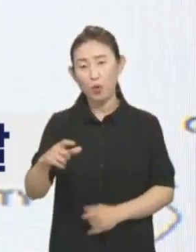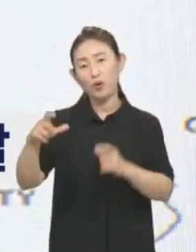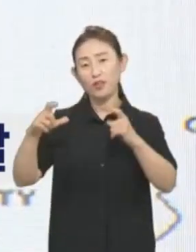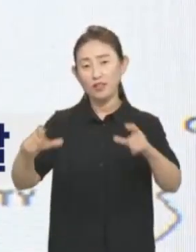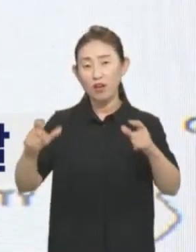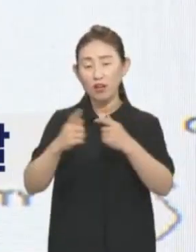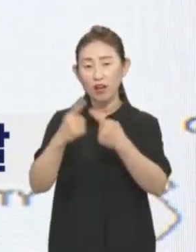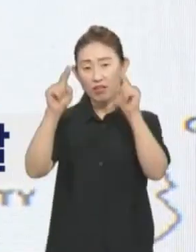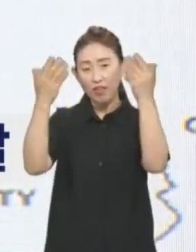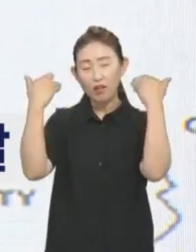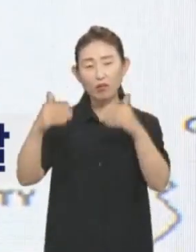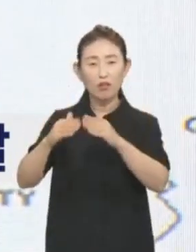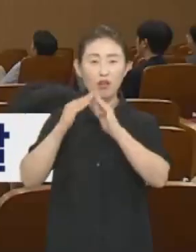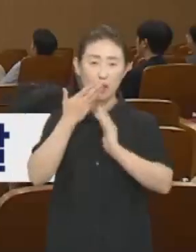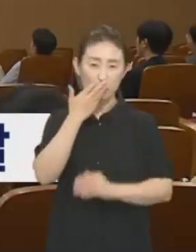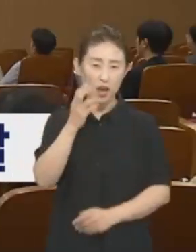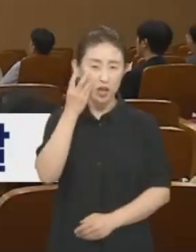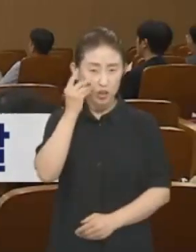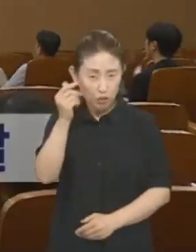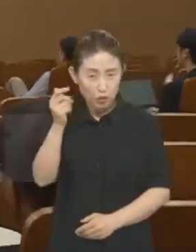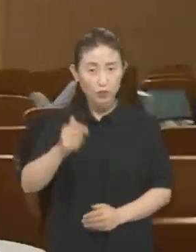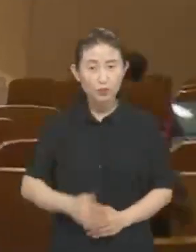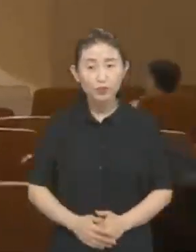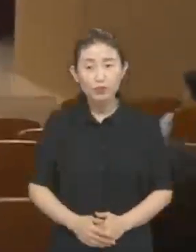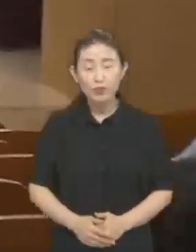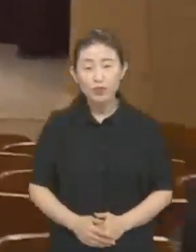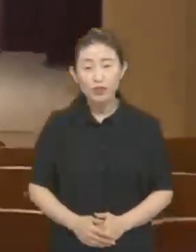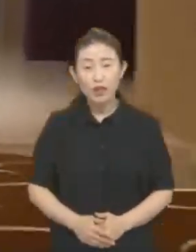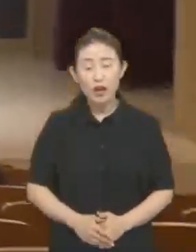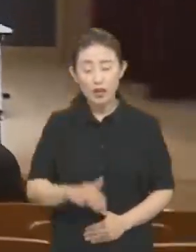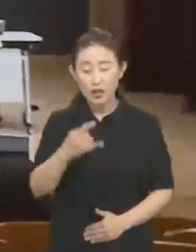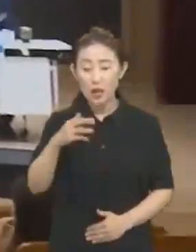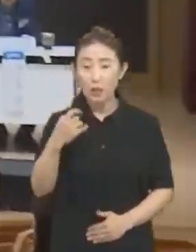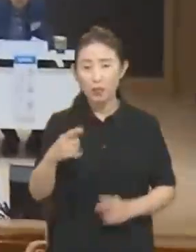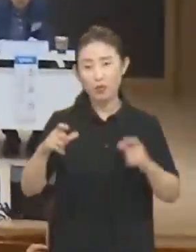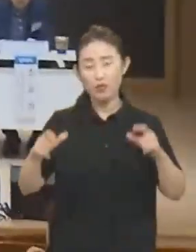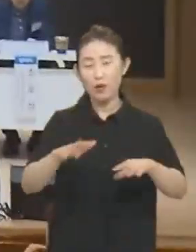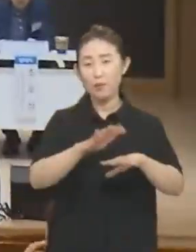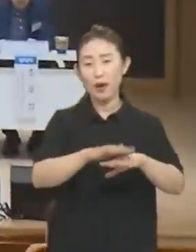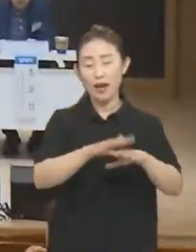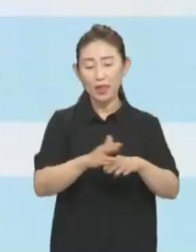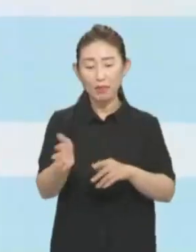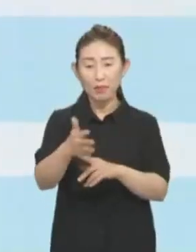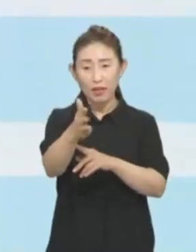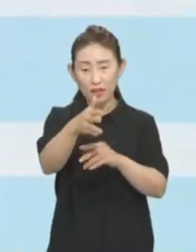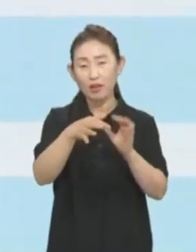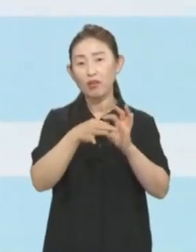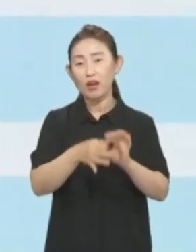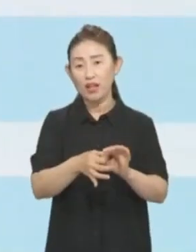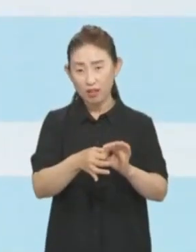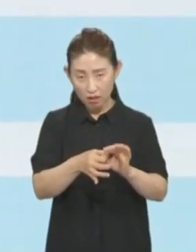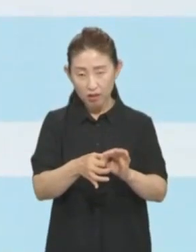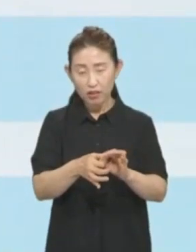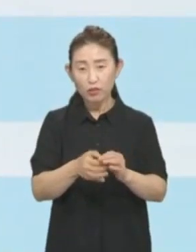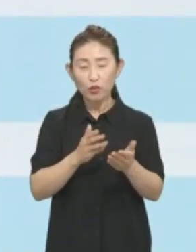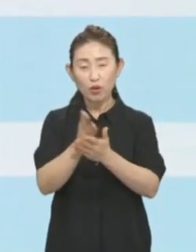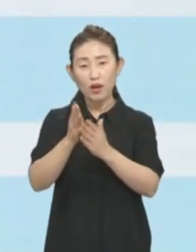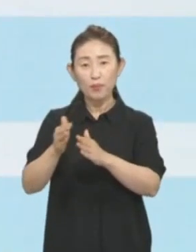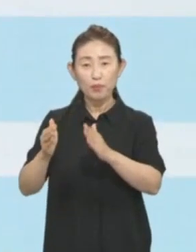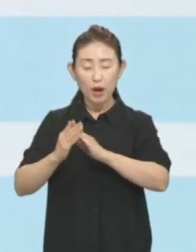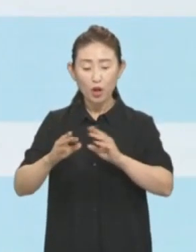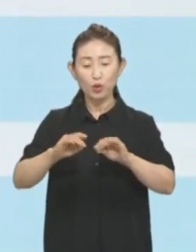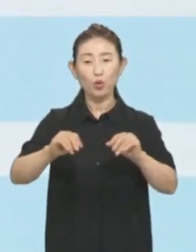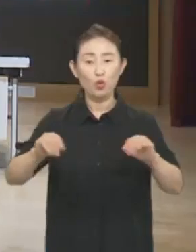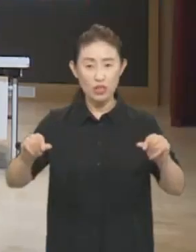장벽은 사라졌습니다. 이에 따라 충남도와 충남대는 내포 지역에 농업, 해양 분야 캠퍼스를 설치하기로 하고 토지